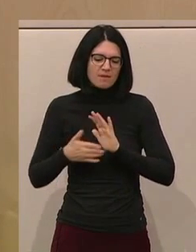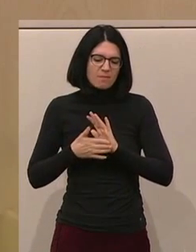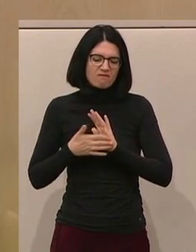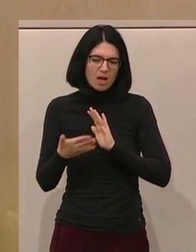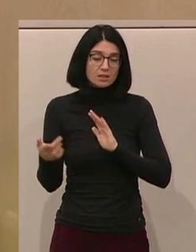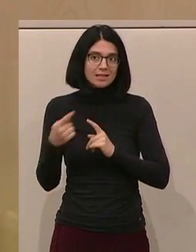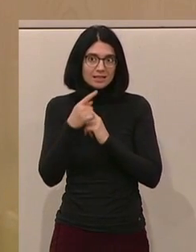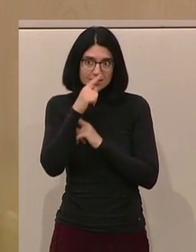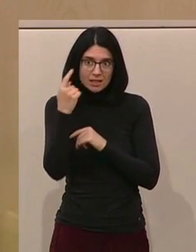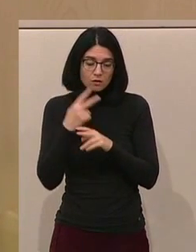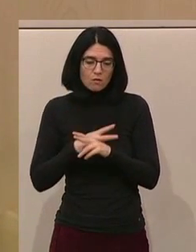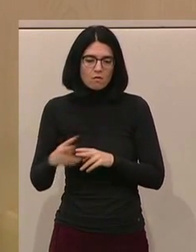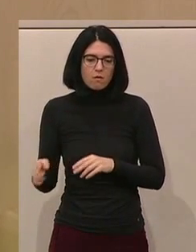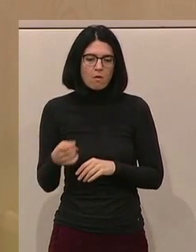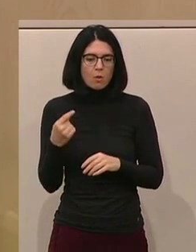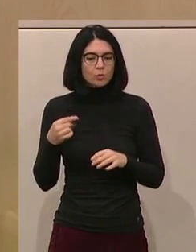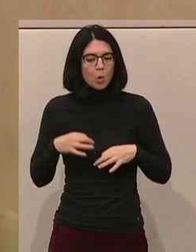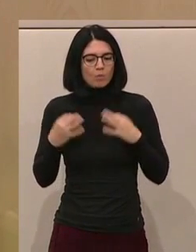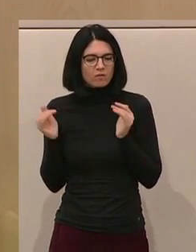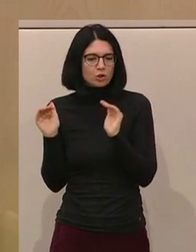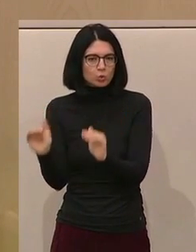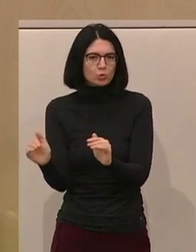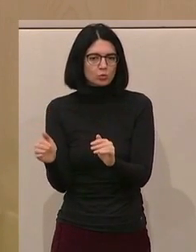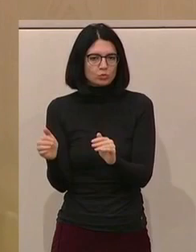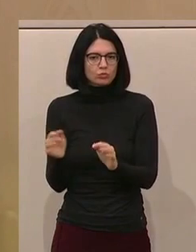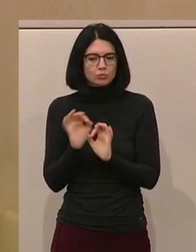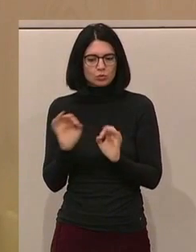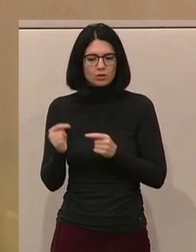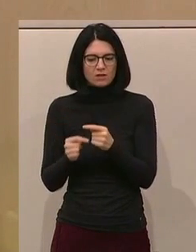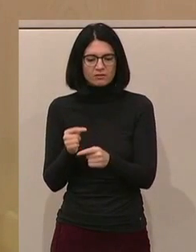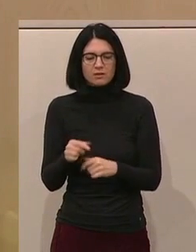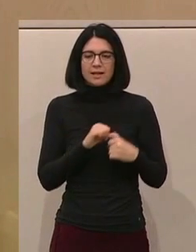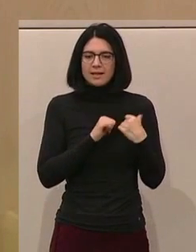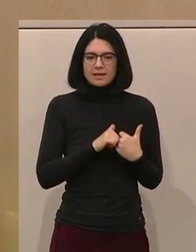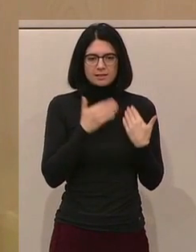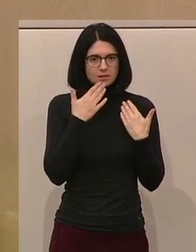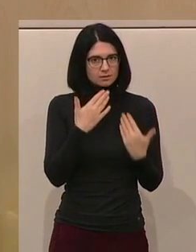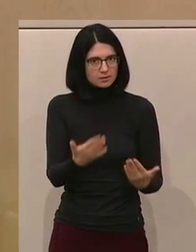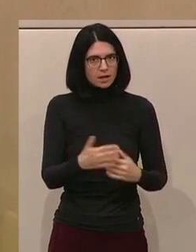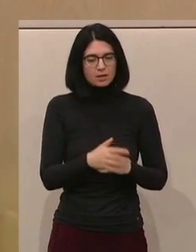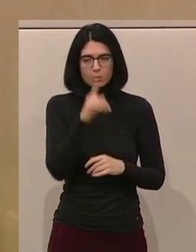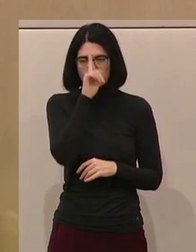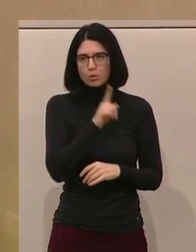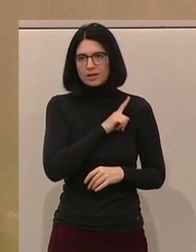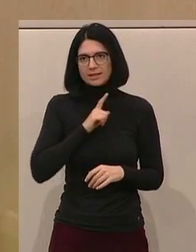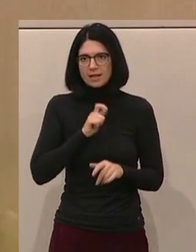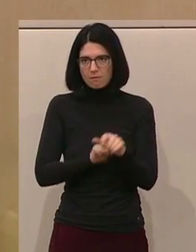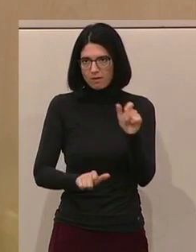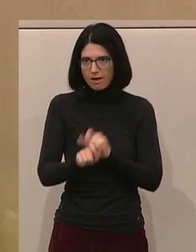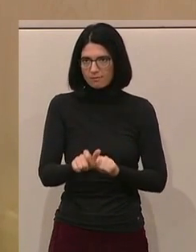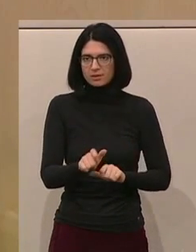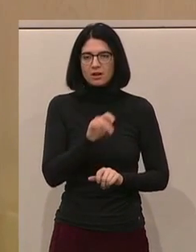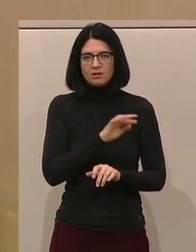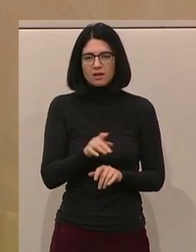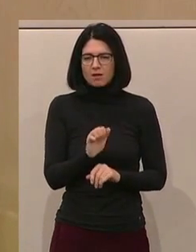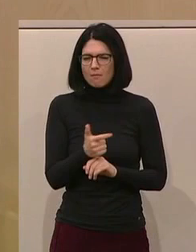im Sinne eines umfassenden Opferschutzes ist. Herzlichen Dank an dieser Stelle an die Polizeibeamten, die